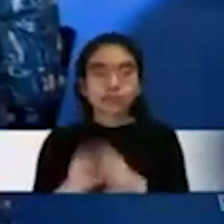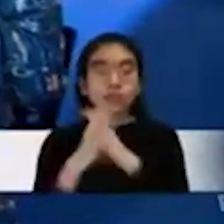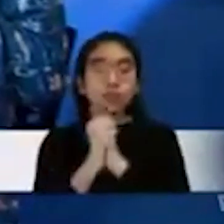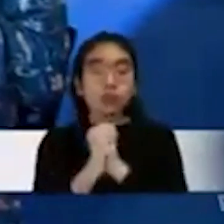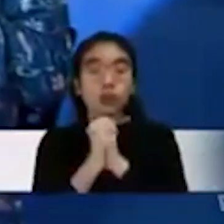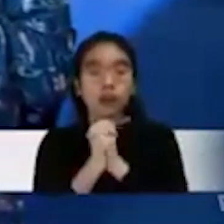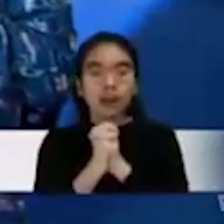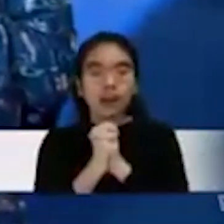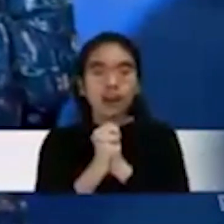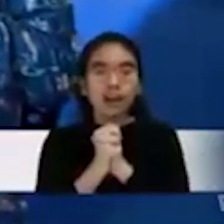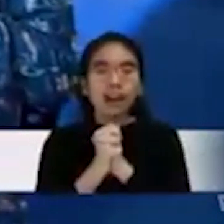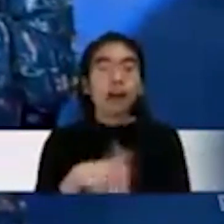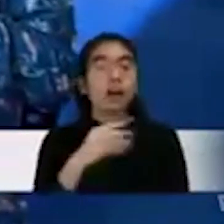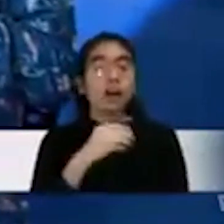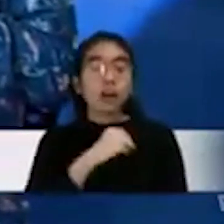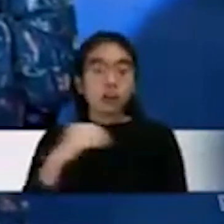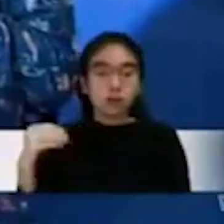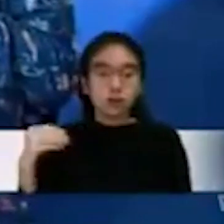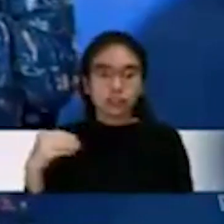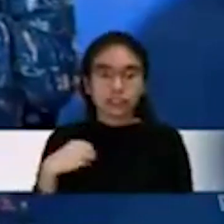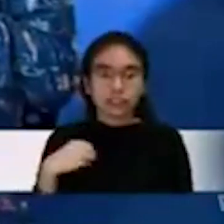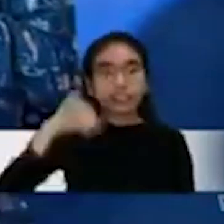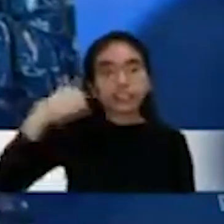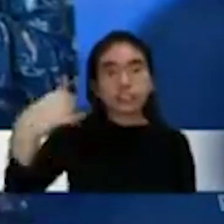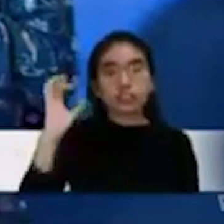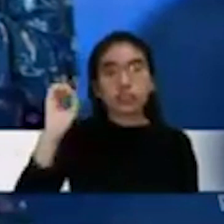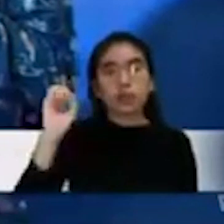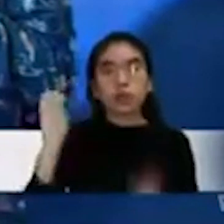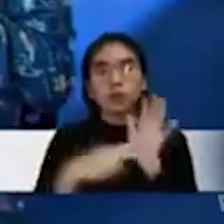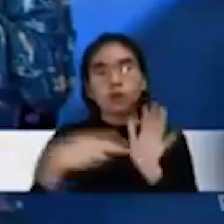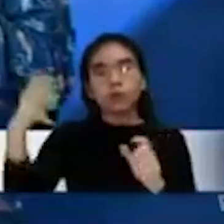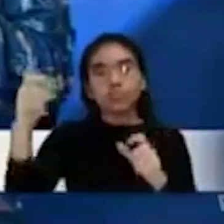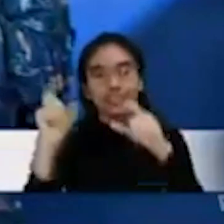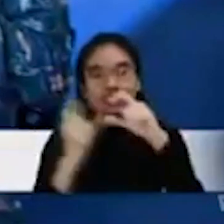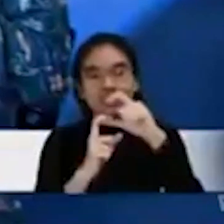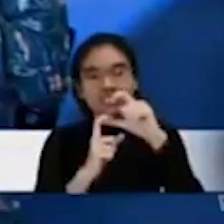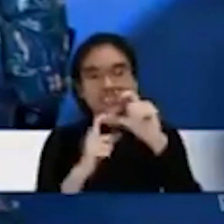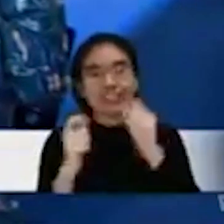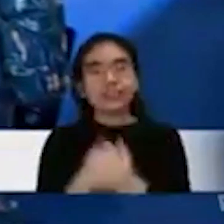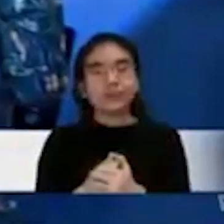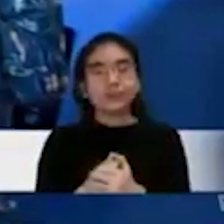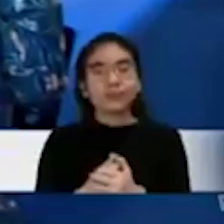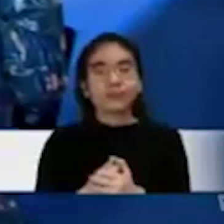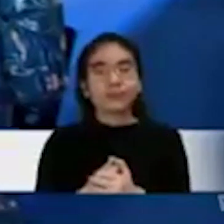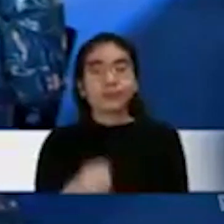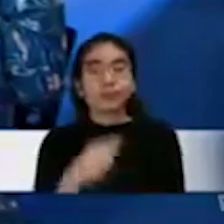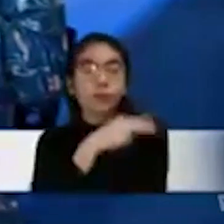Joyce Tobing, SPOG, Kabak Menunjang Medis Rumah Sakit Advent Bali.